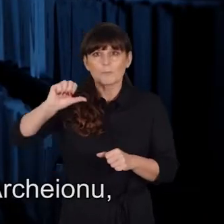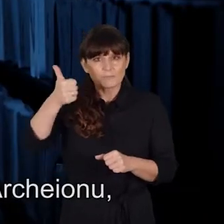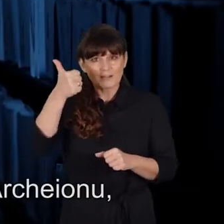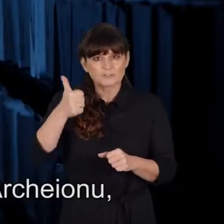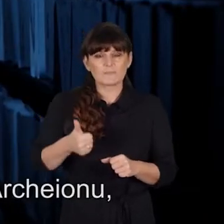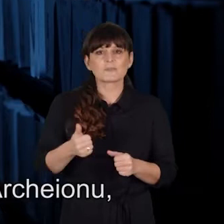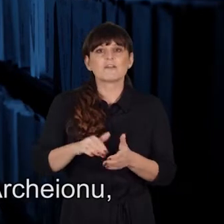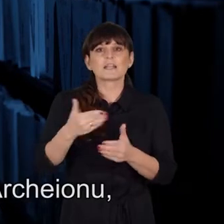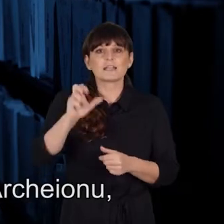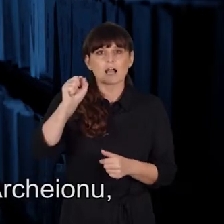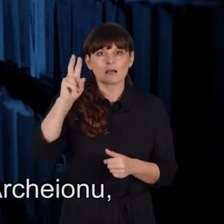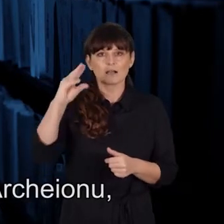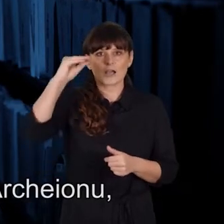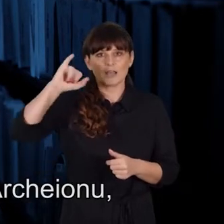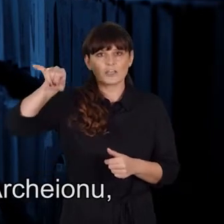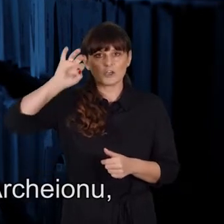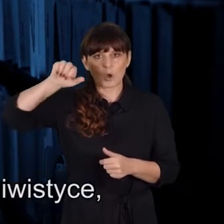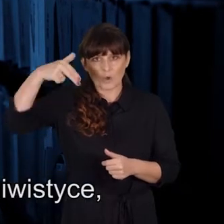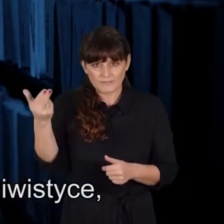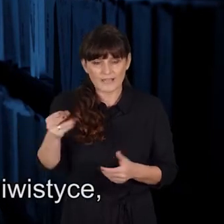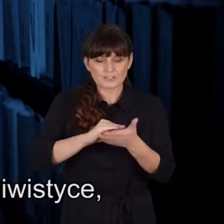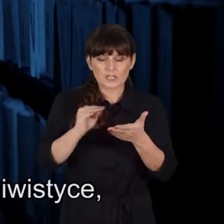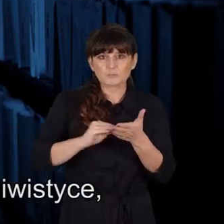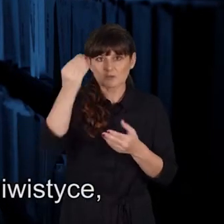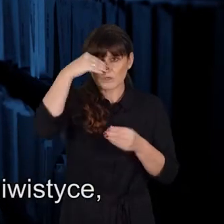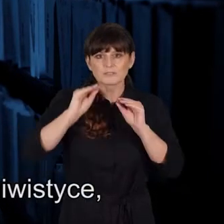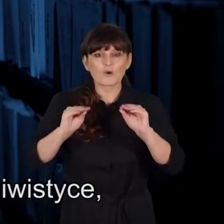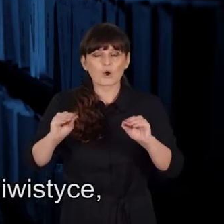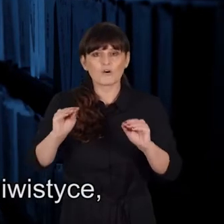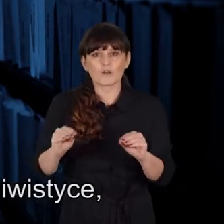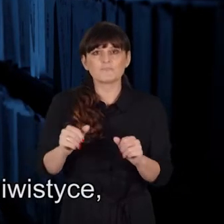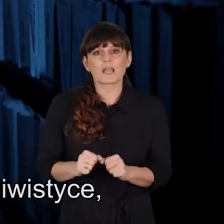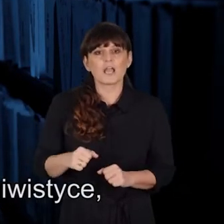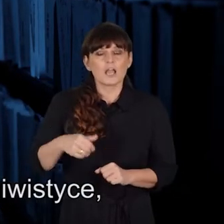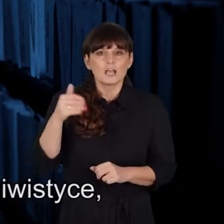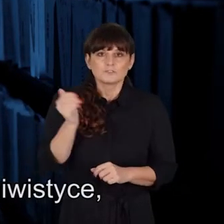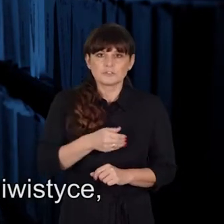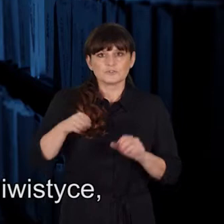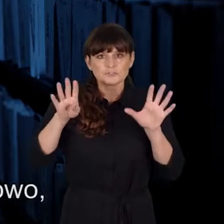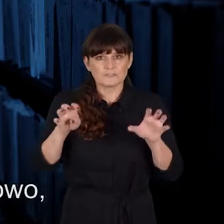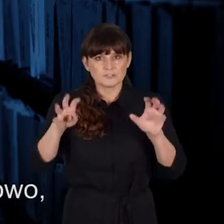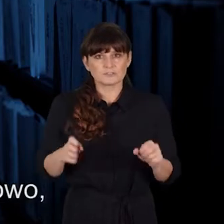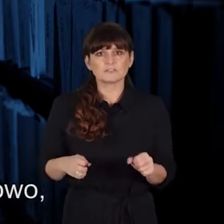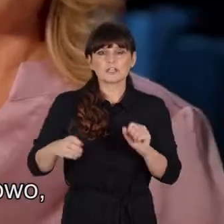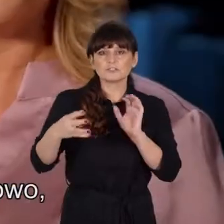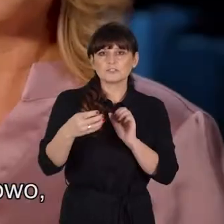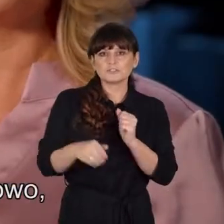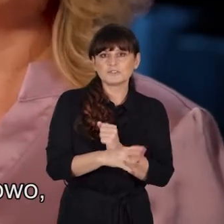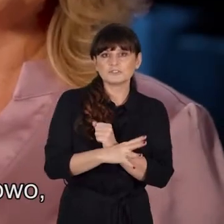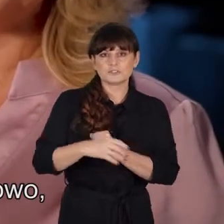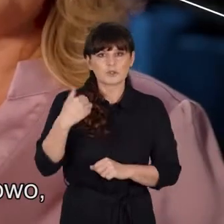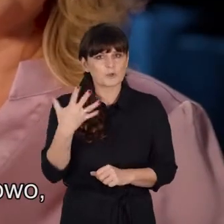1926 roku ukazało się pierwsze wydanie Archejonu, czasopisma naukowego poświęconego archiwistyce, natomiast w